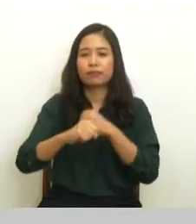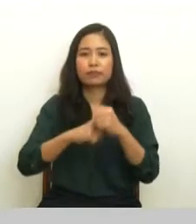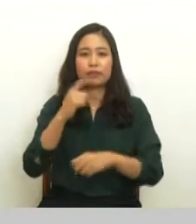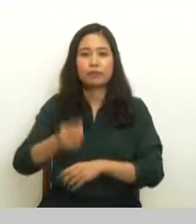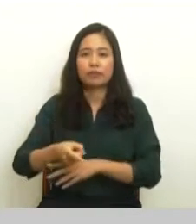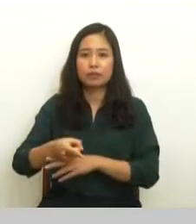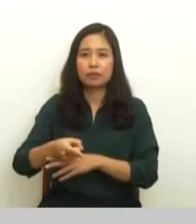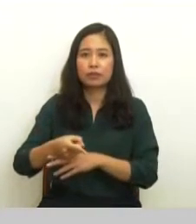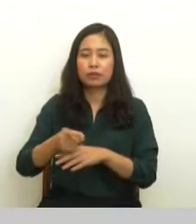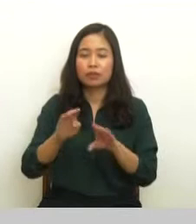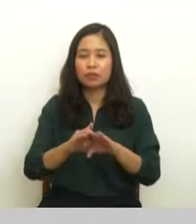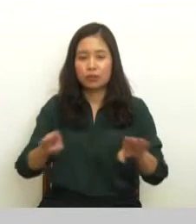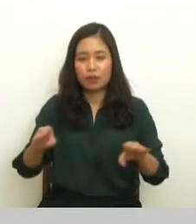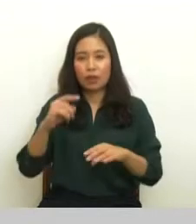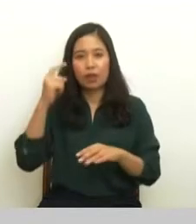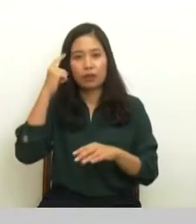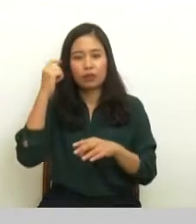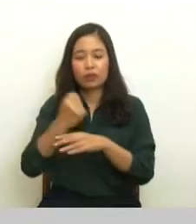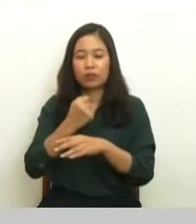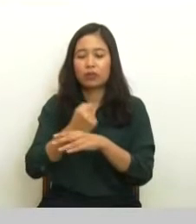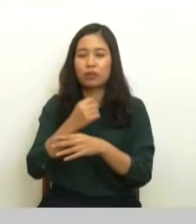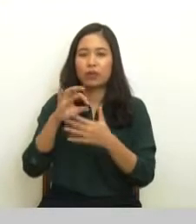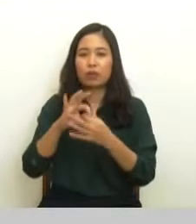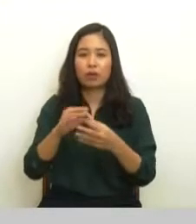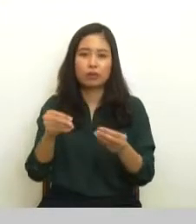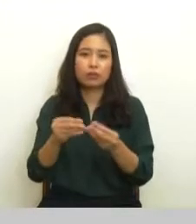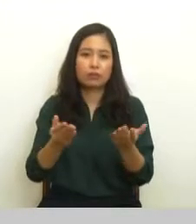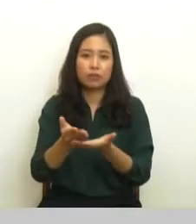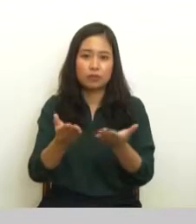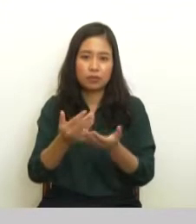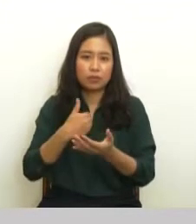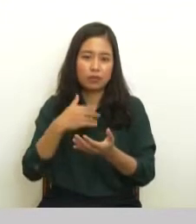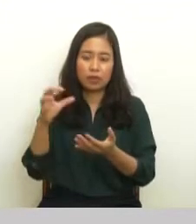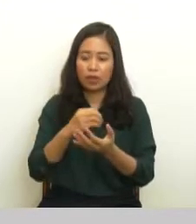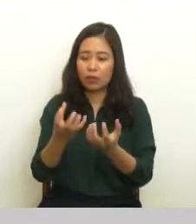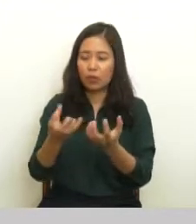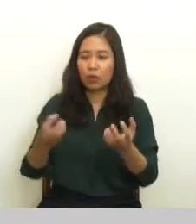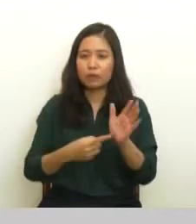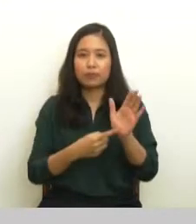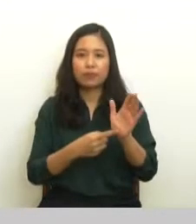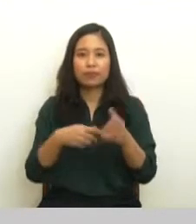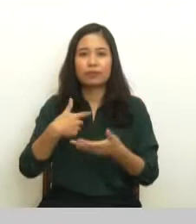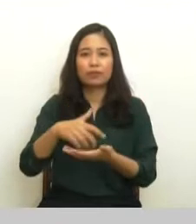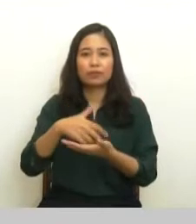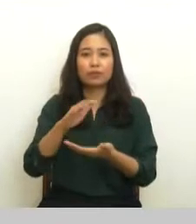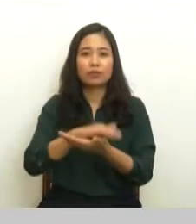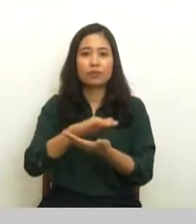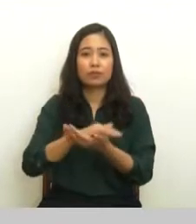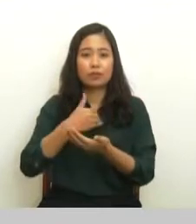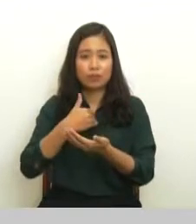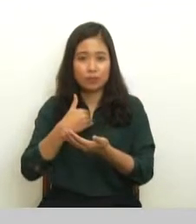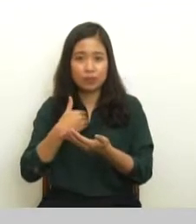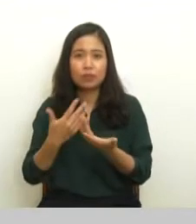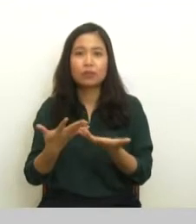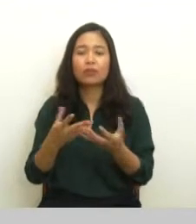็ๆ ได้ไปฝึกทำของเล่นของใช้รวมกผู้ปกครองที่บ้านและก็นำผลงานมานำเสนอที่โรงเรียนและร่มการทำของเล่นรวมกั